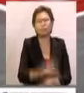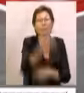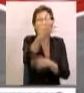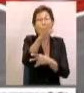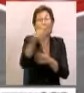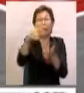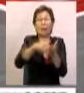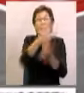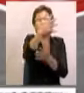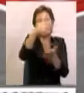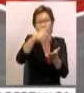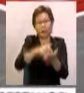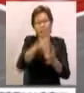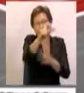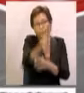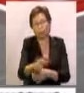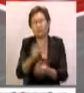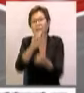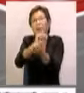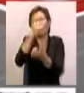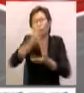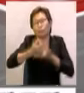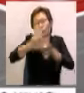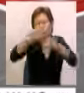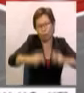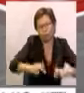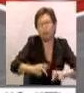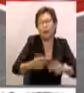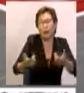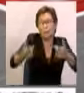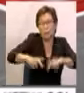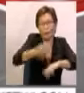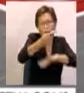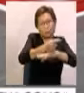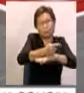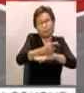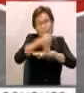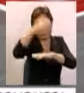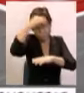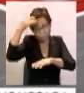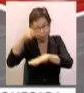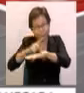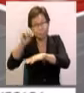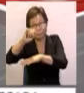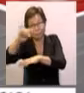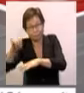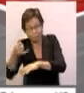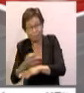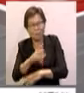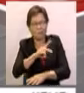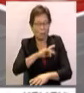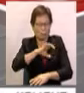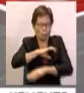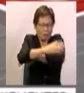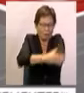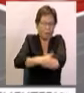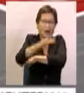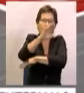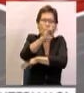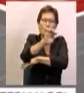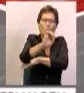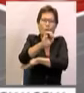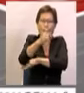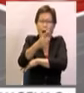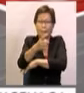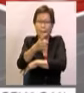15 lagi individu ditahan bagi membantu siasatan insiden kuil di Subang Jaya itu. Ya, menurut Ketua Polis Negara Tan Sri